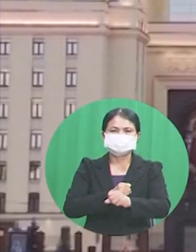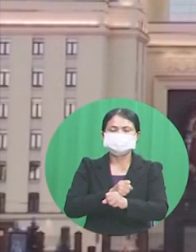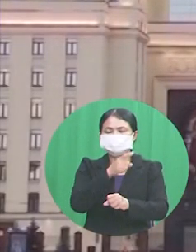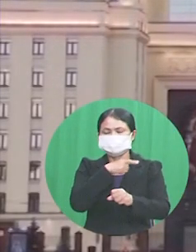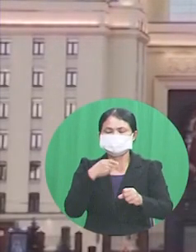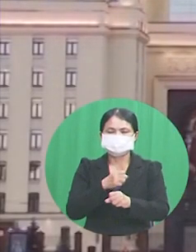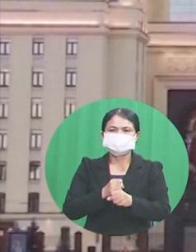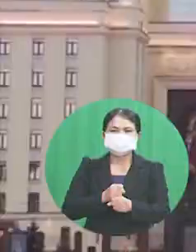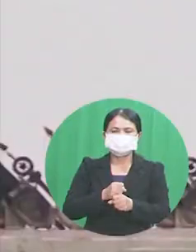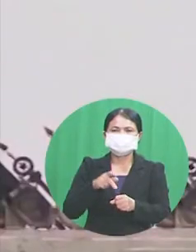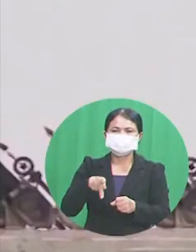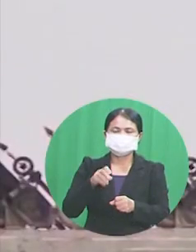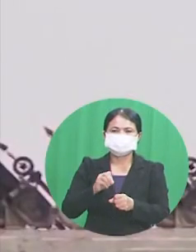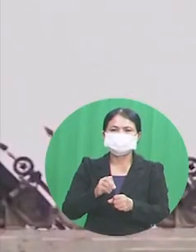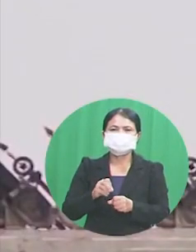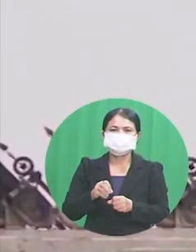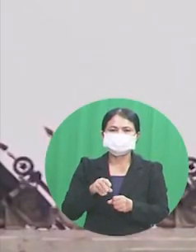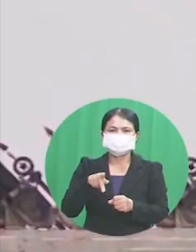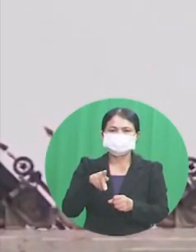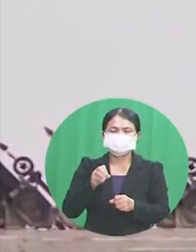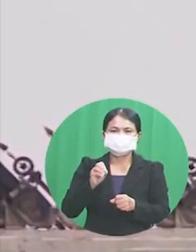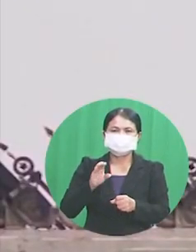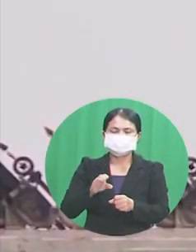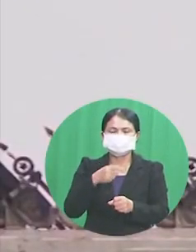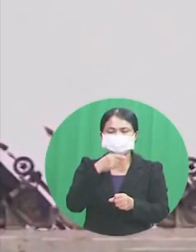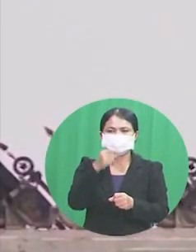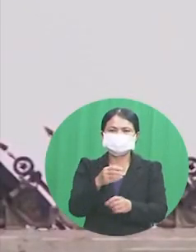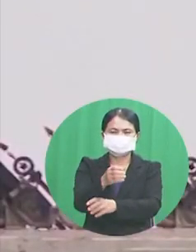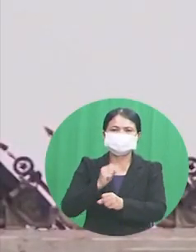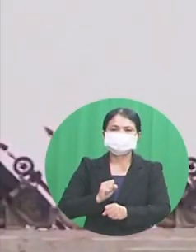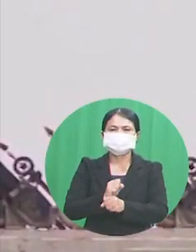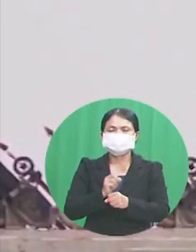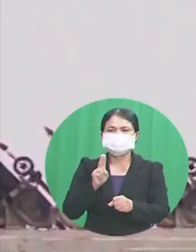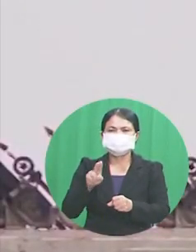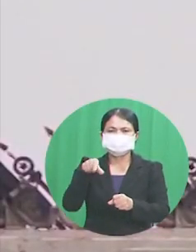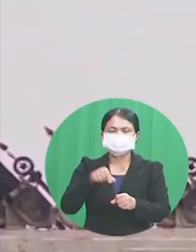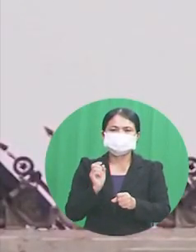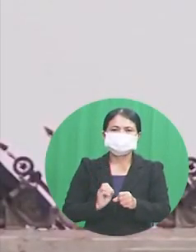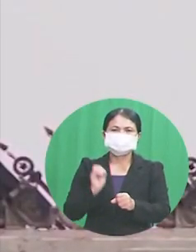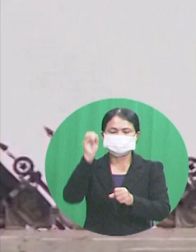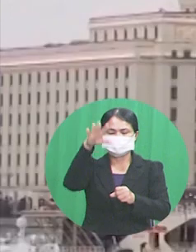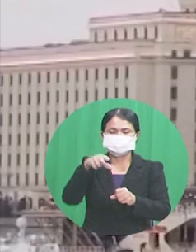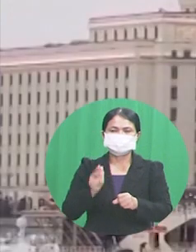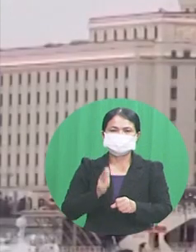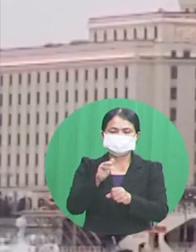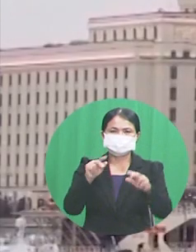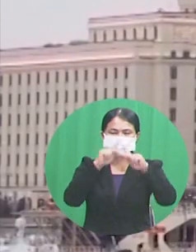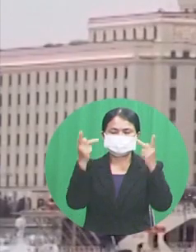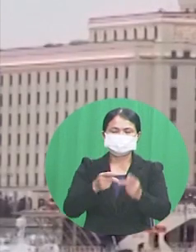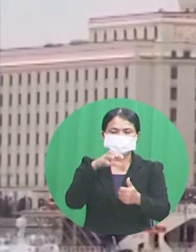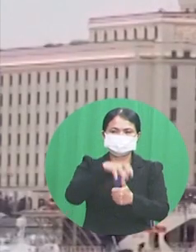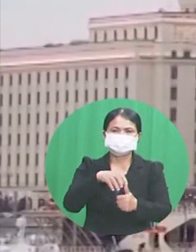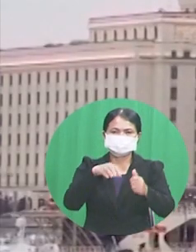ស្ស៊ីលោក Igor Konashenkov បាននិយាយថាកងទ័ពរបស់អ៊ុយក្រែនបានបាញ់ផ្លោងទៅលើមន្ទីរឃុំឃាំងរបស់អ្នក